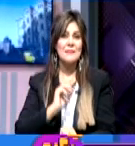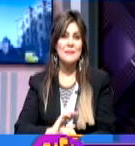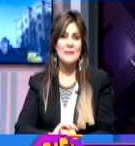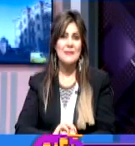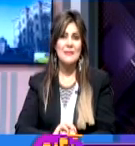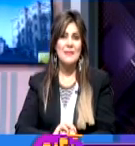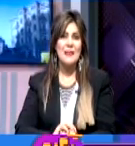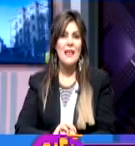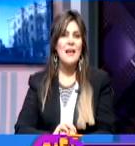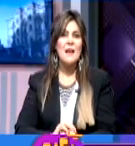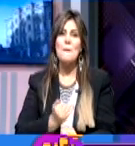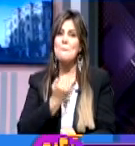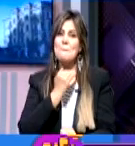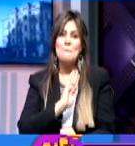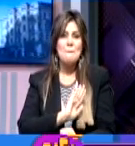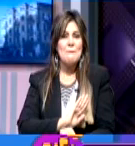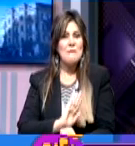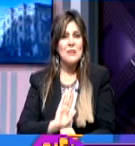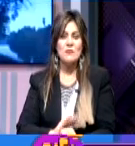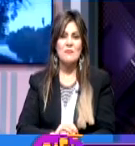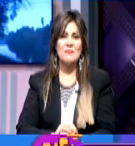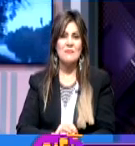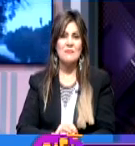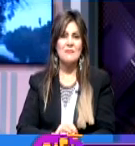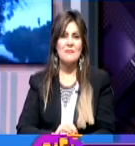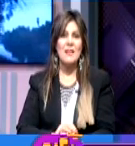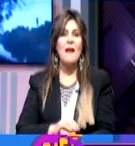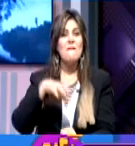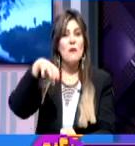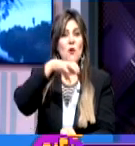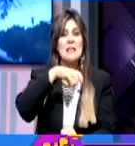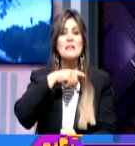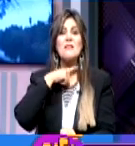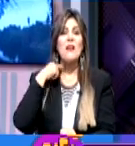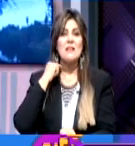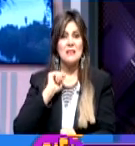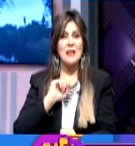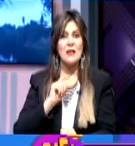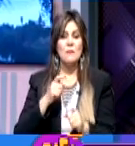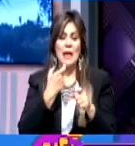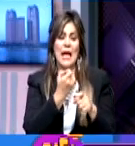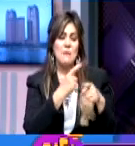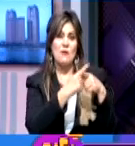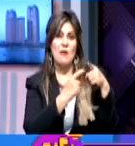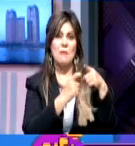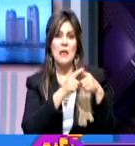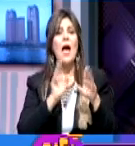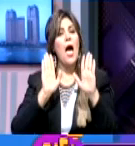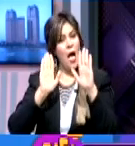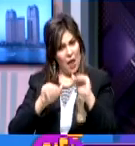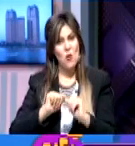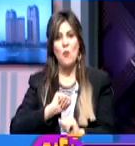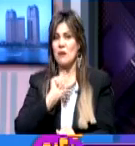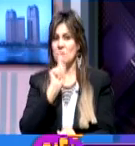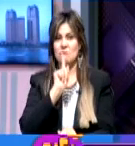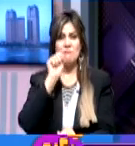لا يطبق في القطاع الخاص. أما أن هذه النسبة غير كافية فأمر واضح،